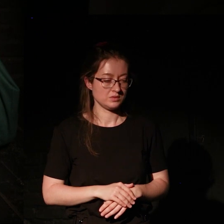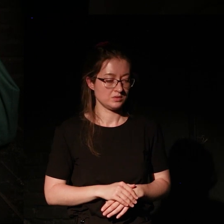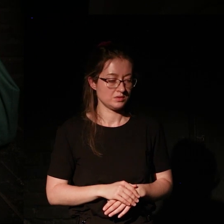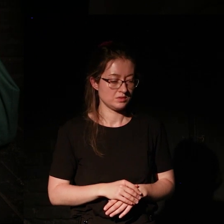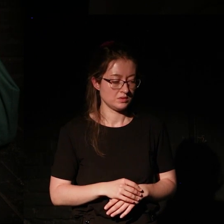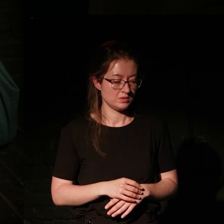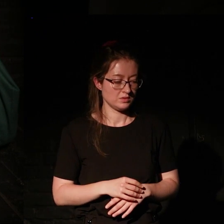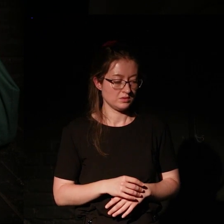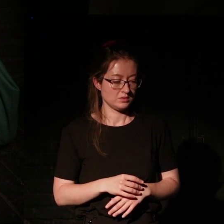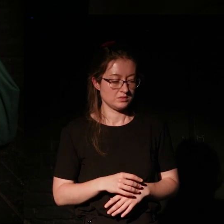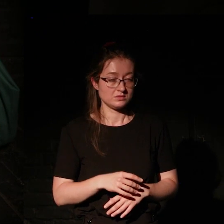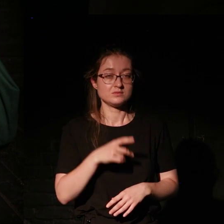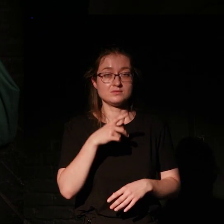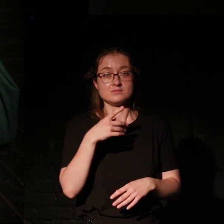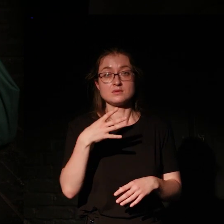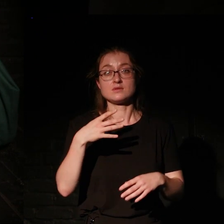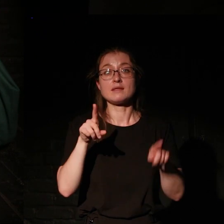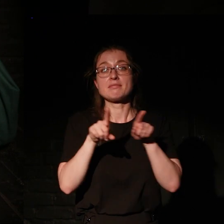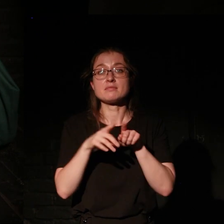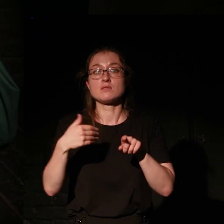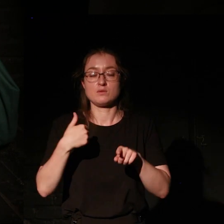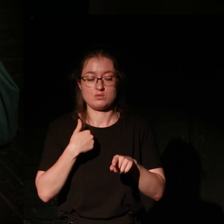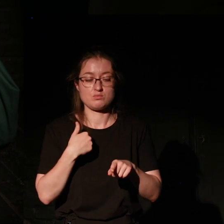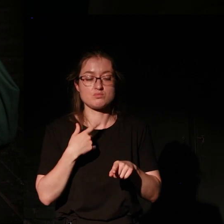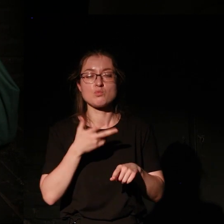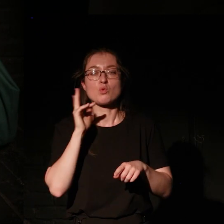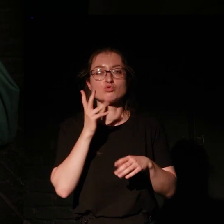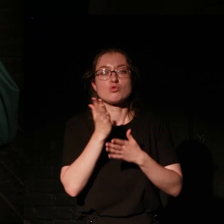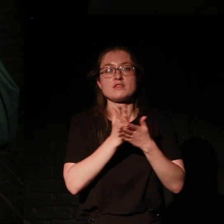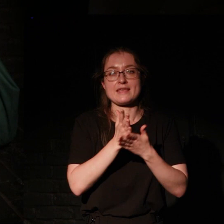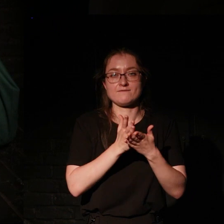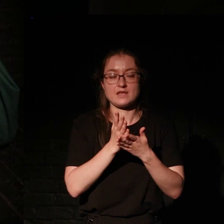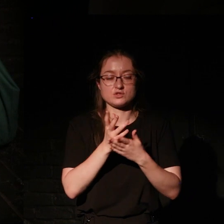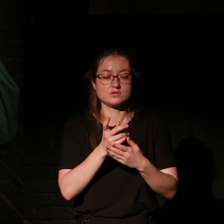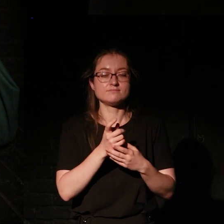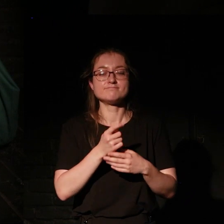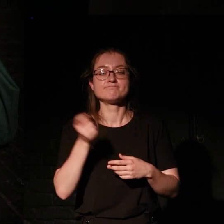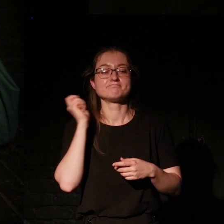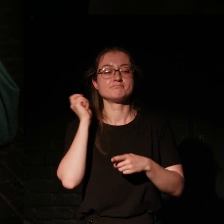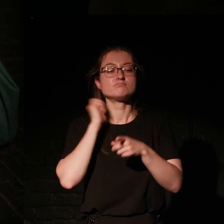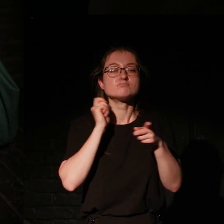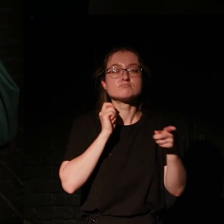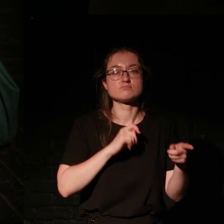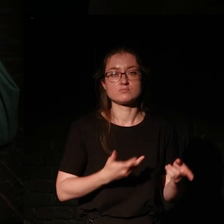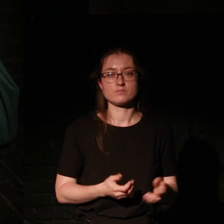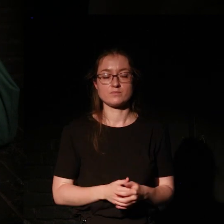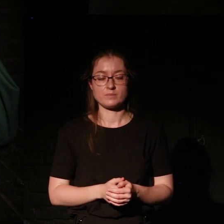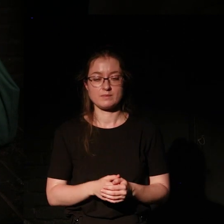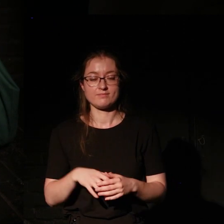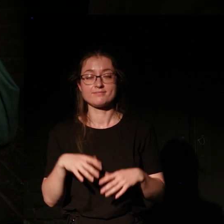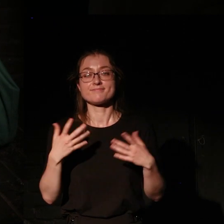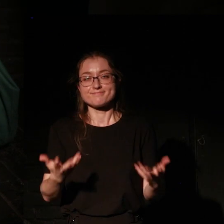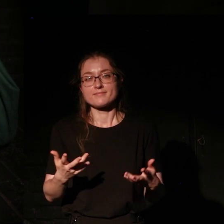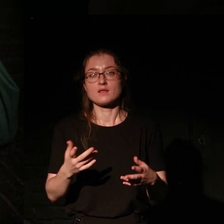No i tu już się zaczynają schody, no jak Chrystus. Tak. Wchodzi oczywiście cała teoria teologiczna, właśnie w